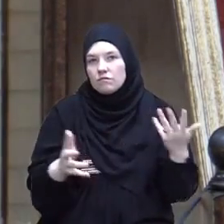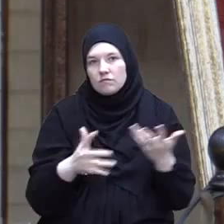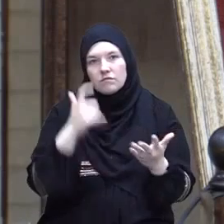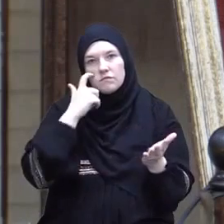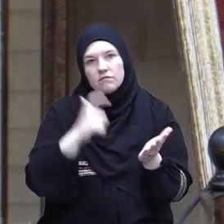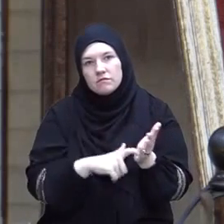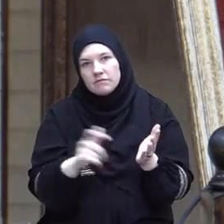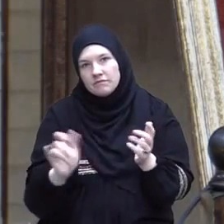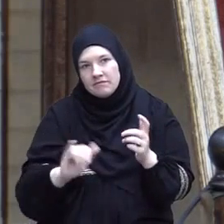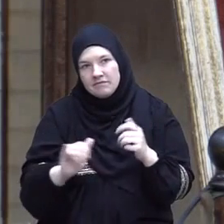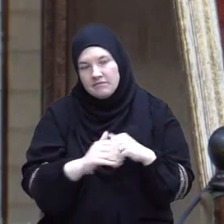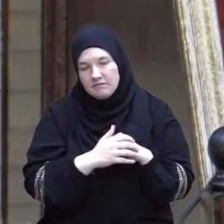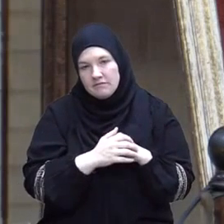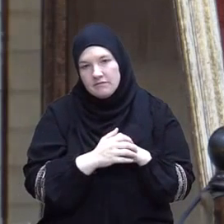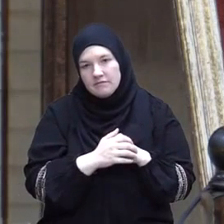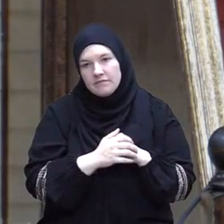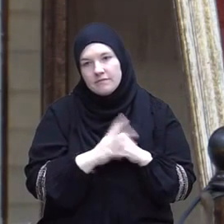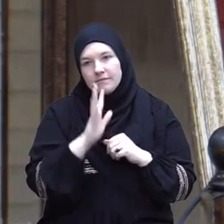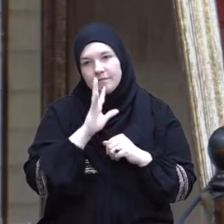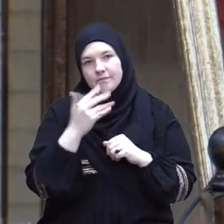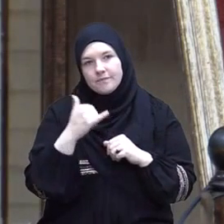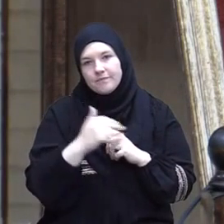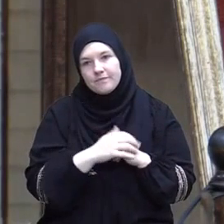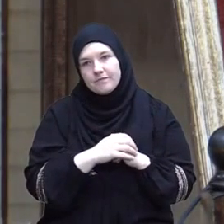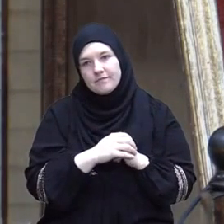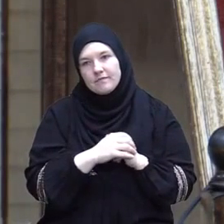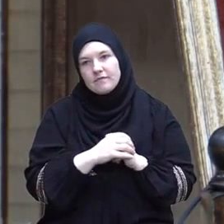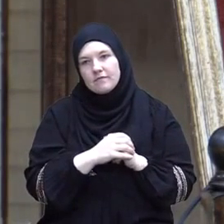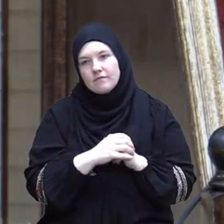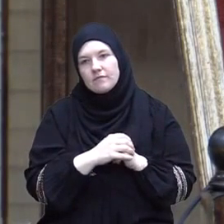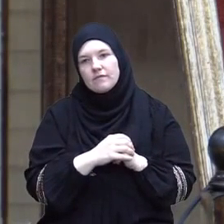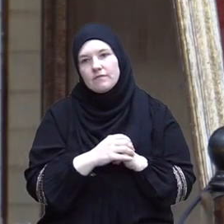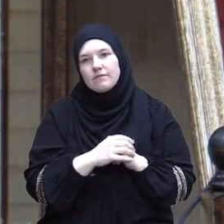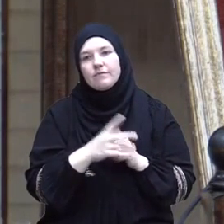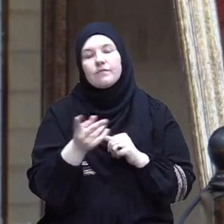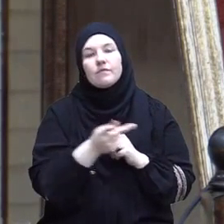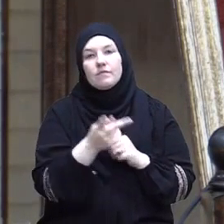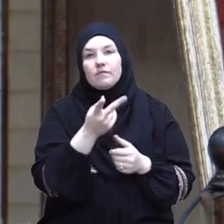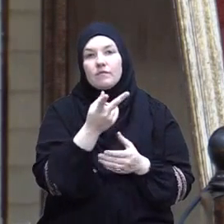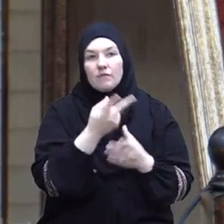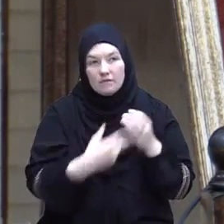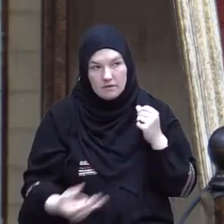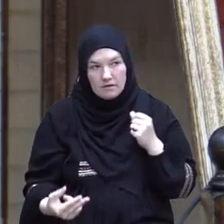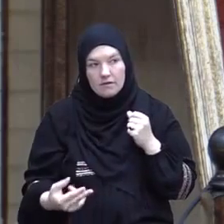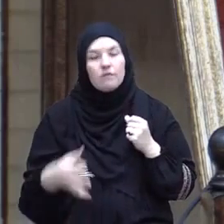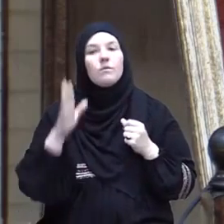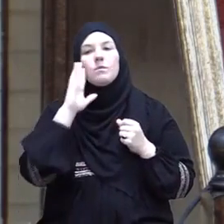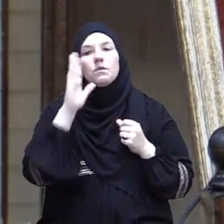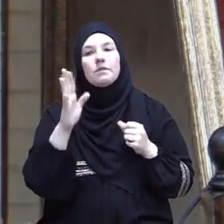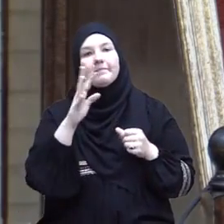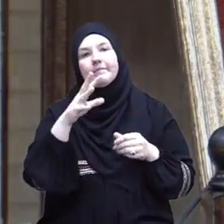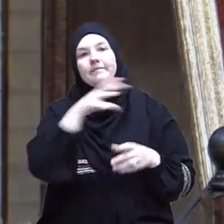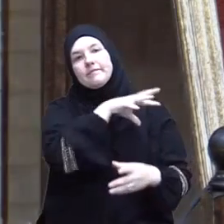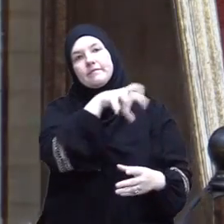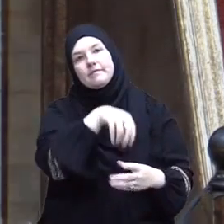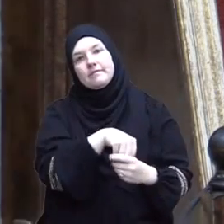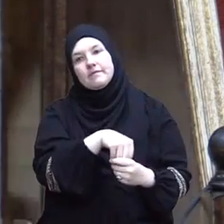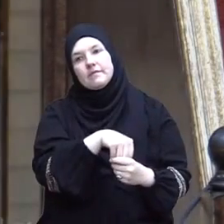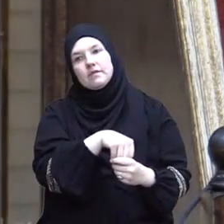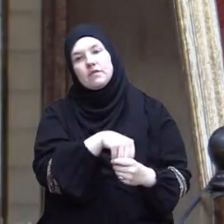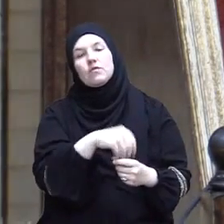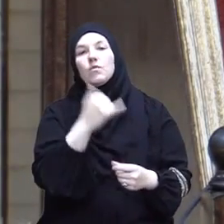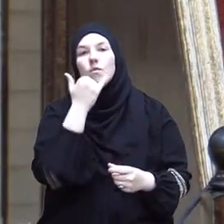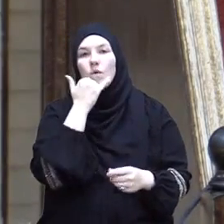too. فَتَكُونَ مِنَ الظَّالِمِينَ You both will be among the